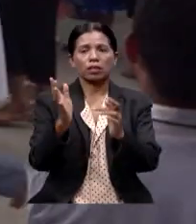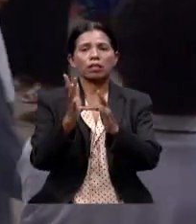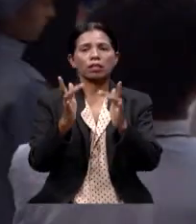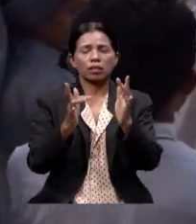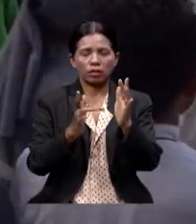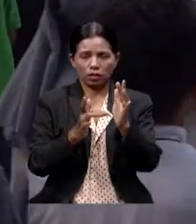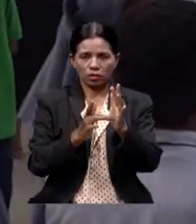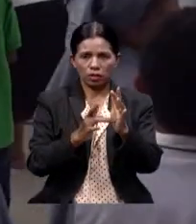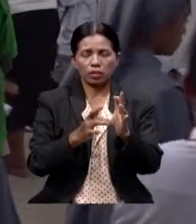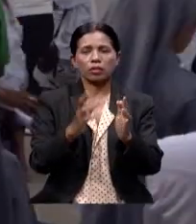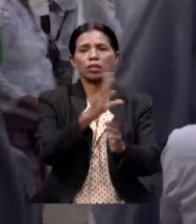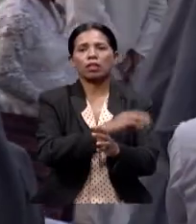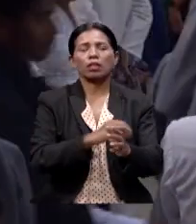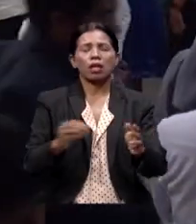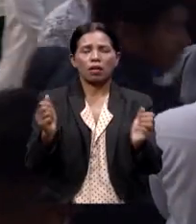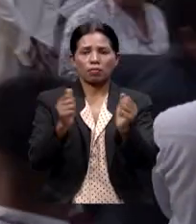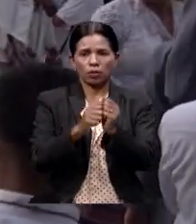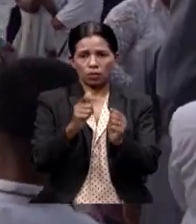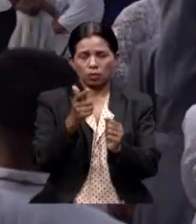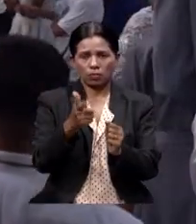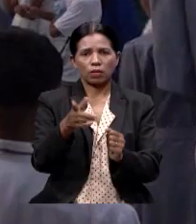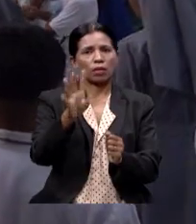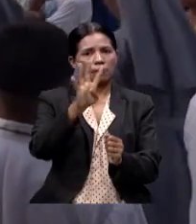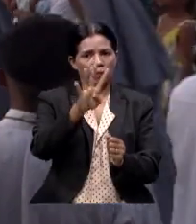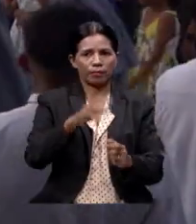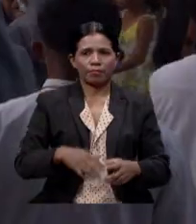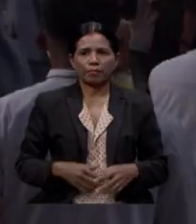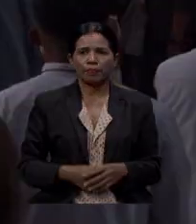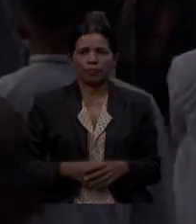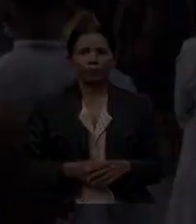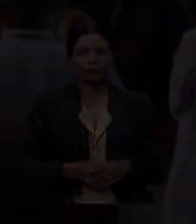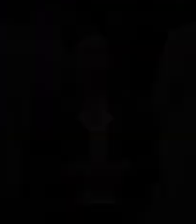de Jesus Becora, hamutu kuruanulu resenghat. Ekipa kobertura, ZMN.